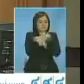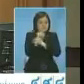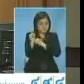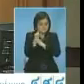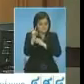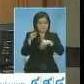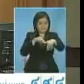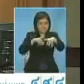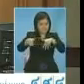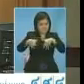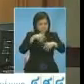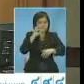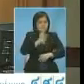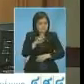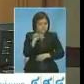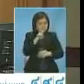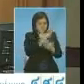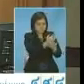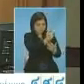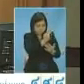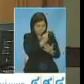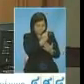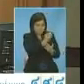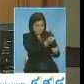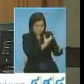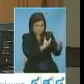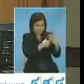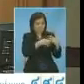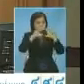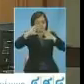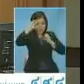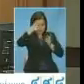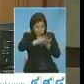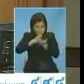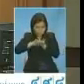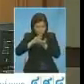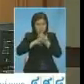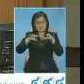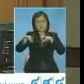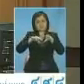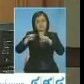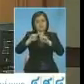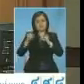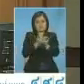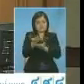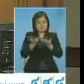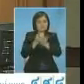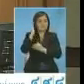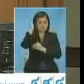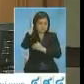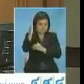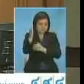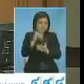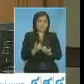ความคิดเห็นต่างๆและรัฐบาลก็ได้นำเอาความคิดเห็นต่างๆเหล่านี้มาประกอบในการดำเนินงานต่อไปค่ะก็เรียนยื